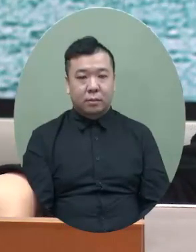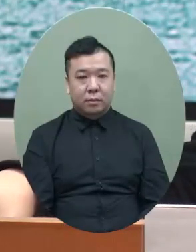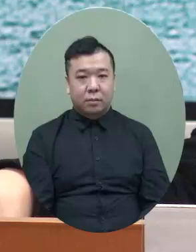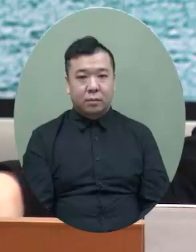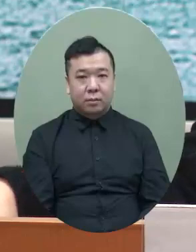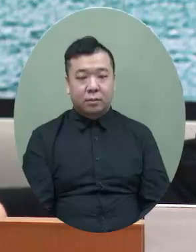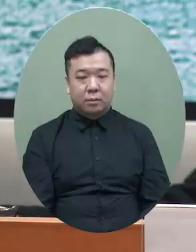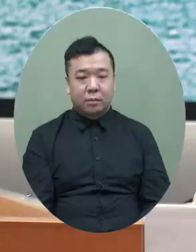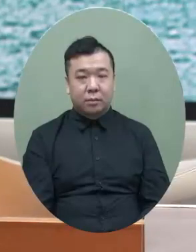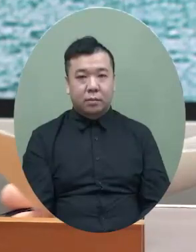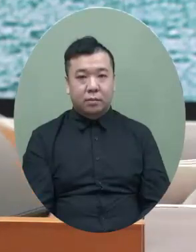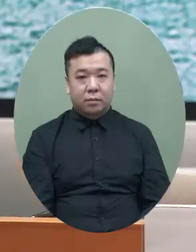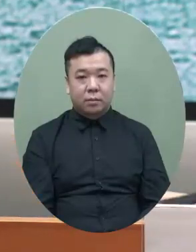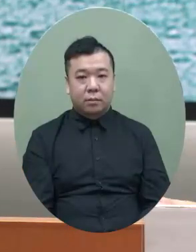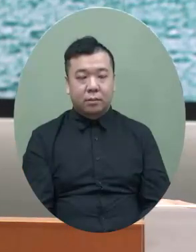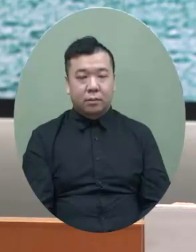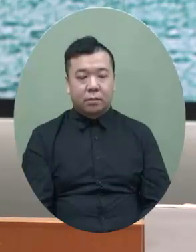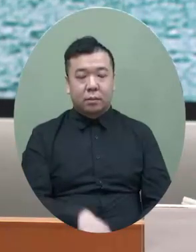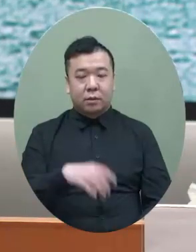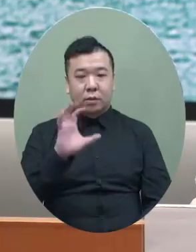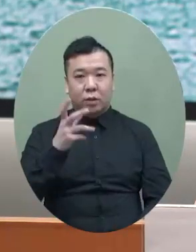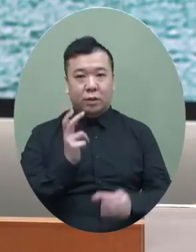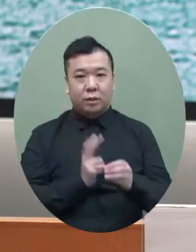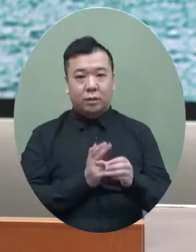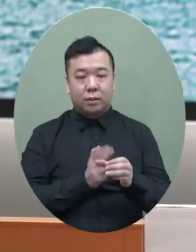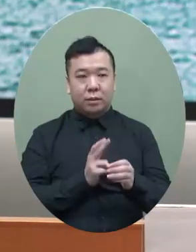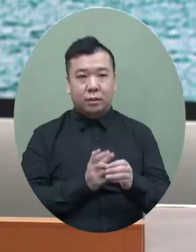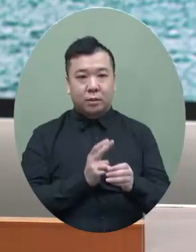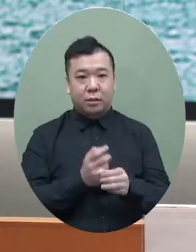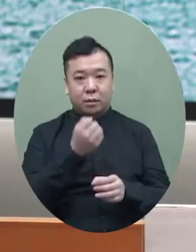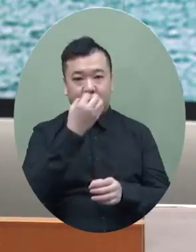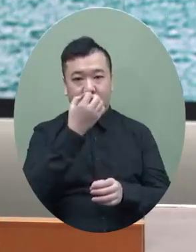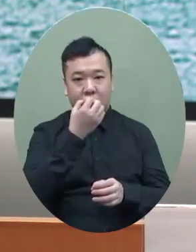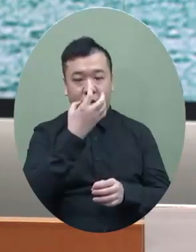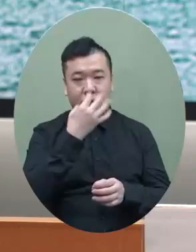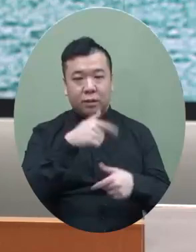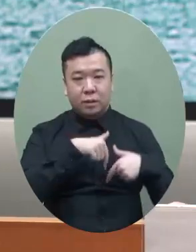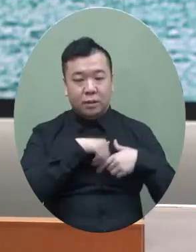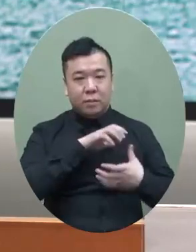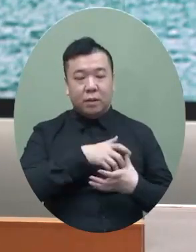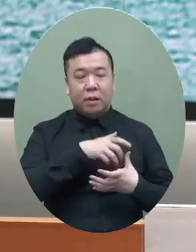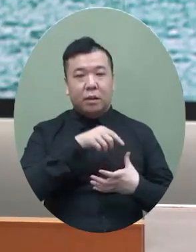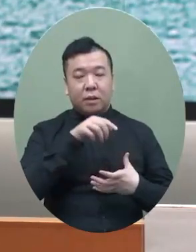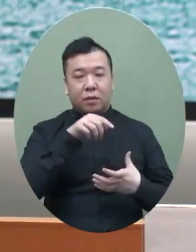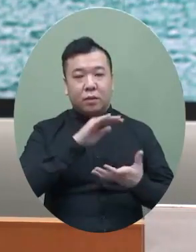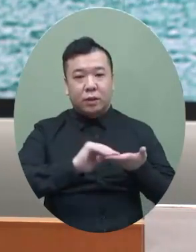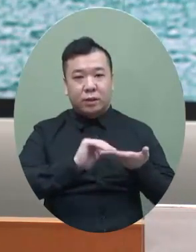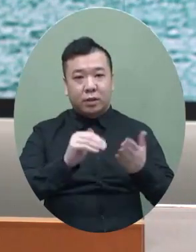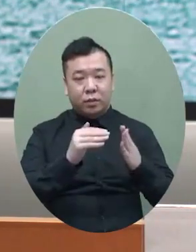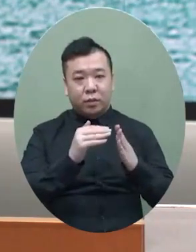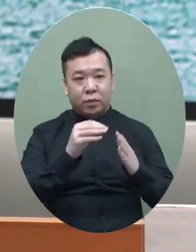佢係呢個喺九龍黃大仙。香港心理衛生會的艾玲樓的住客，